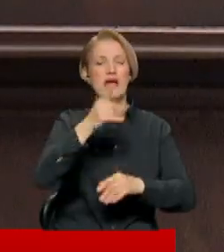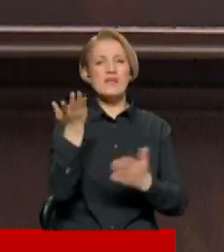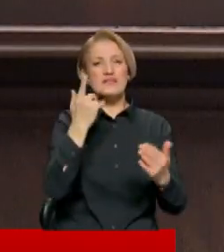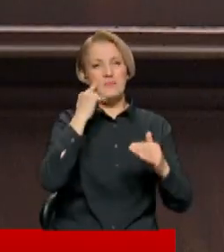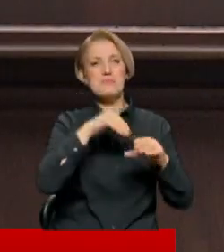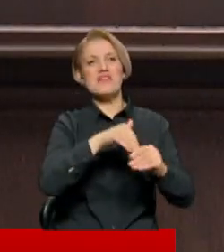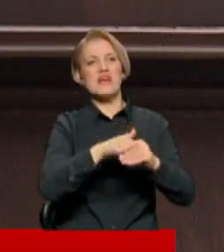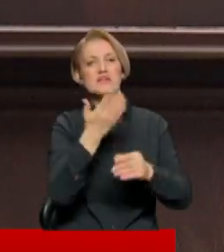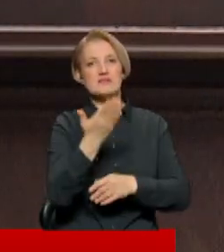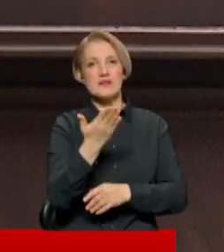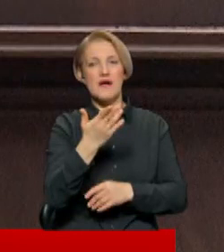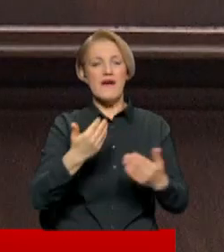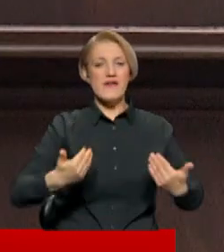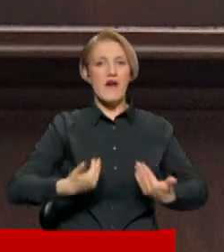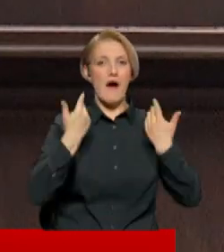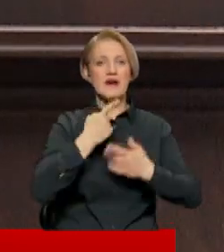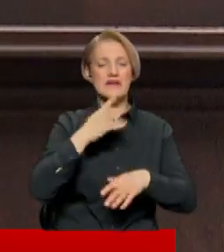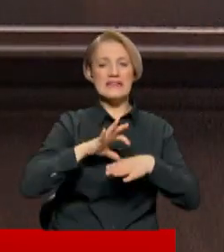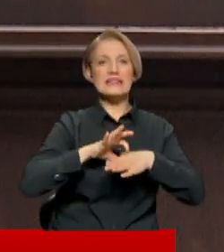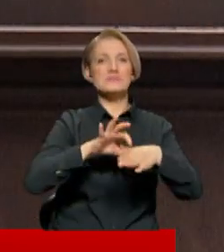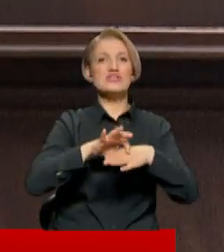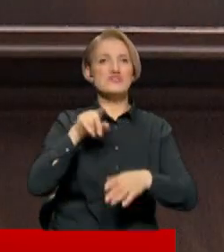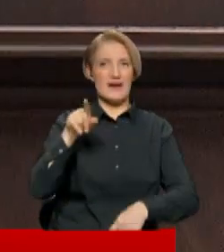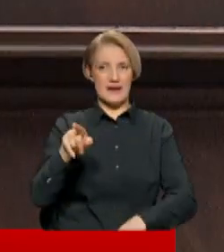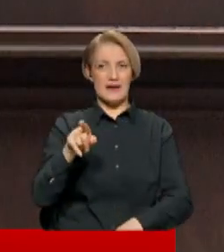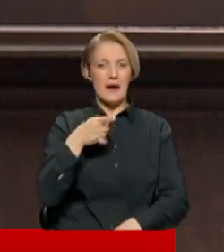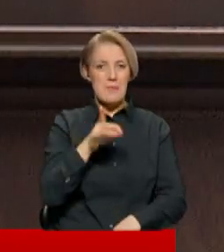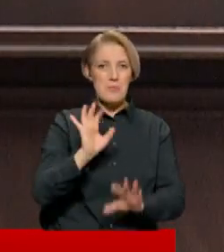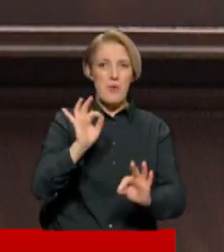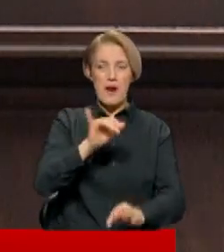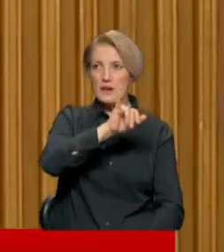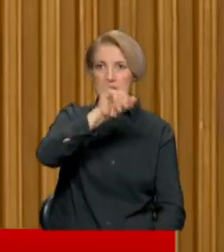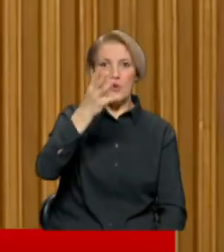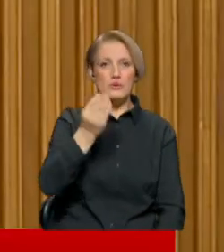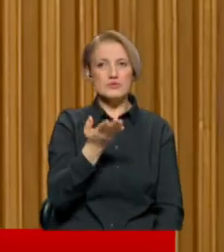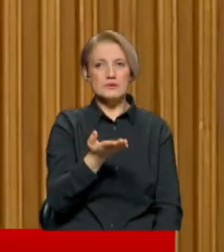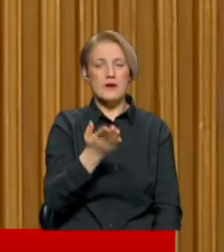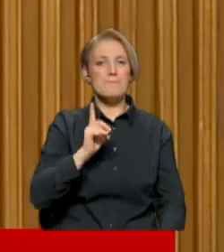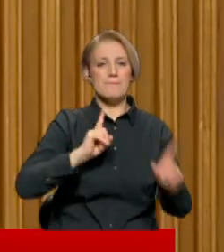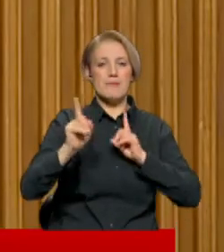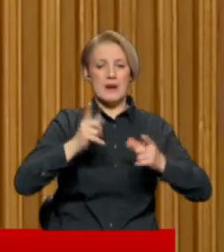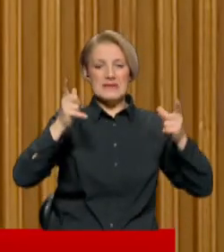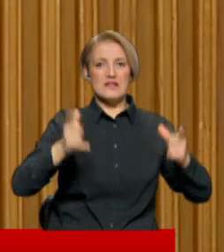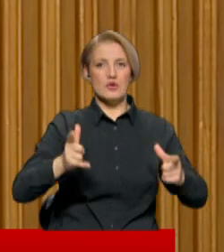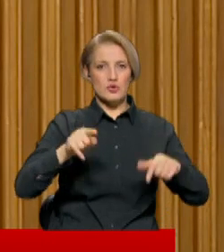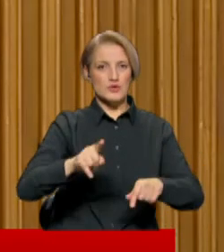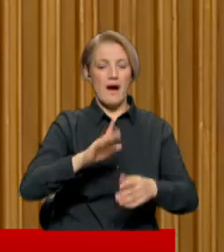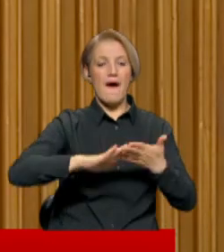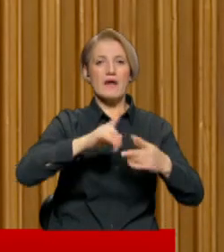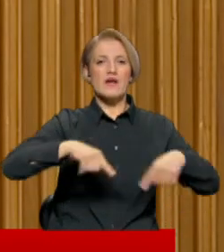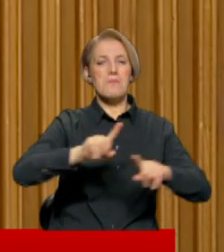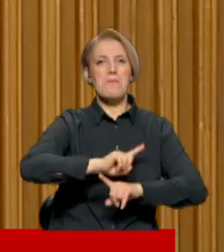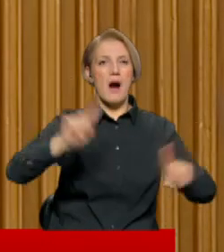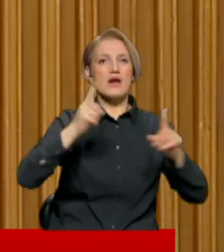milletvekilisin ya yargının temsilcilerine bu şekilde hakaret mi Mahkeme salonunda arkadaşlarımız itiraz ediyorlar